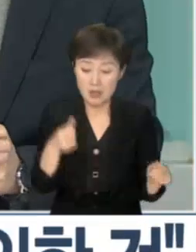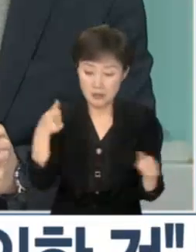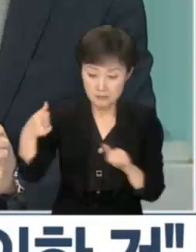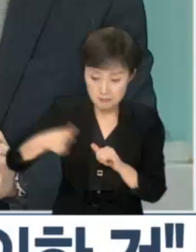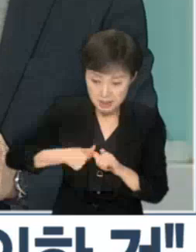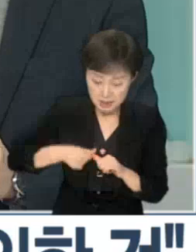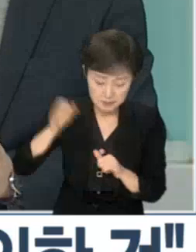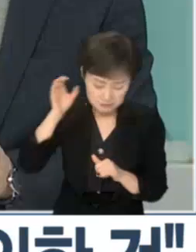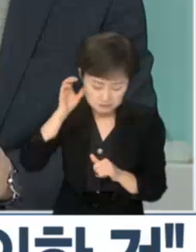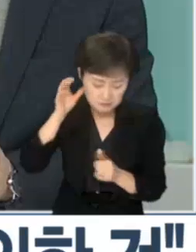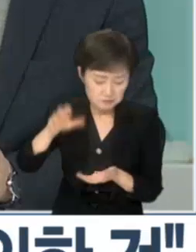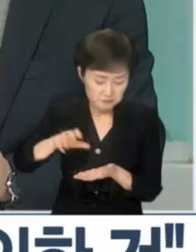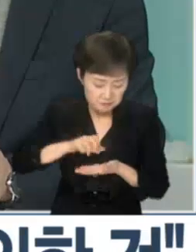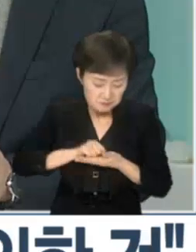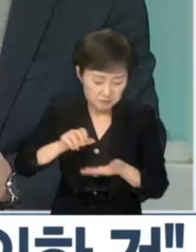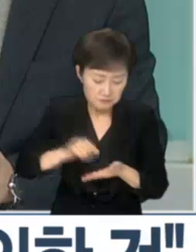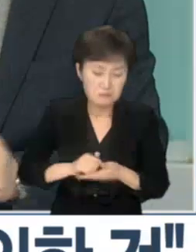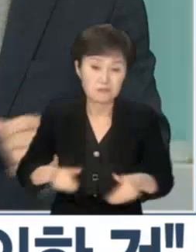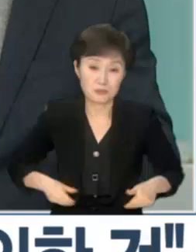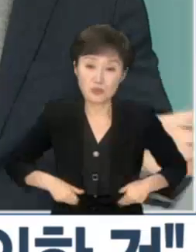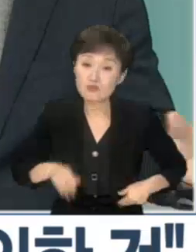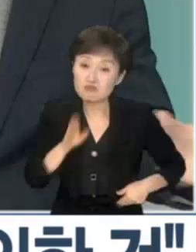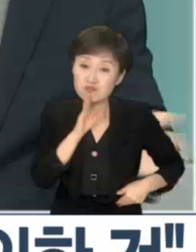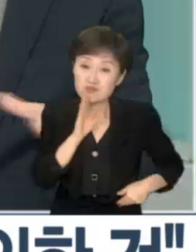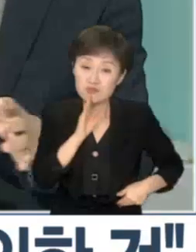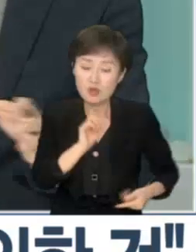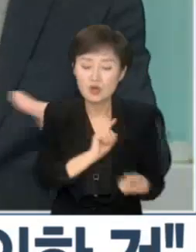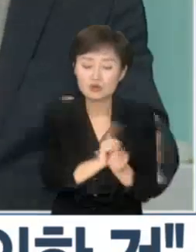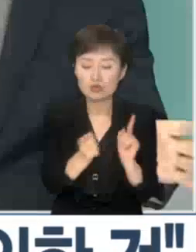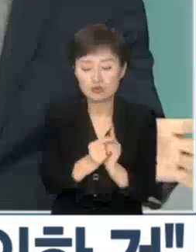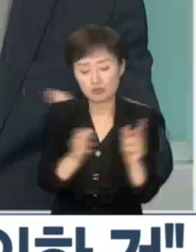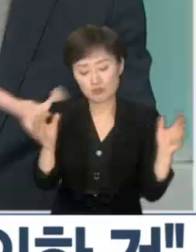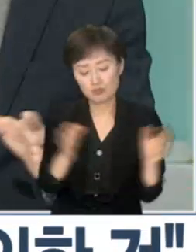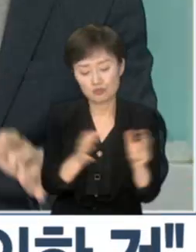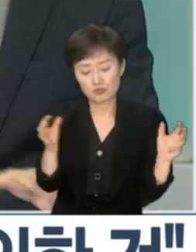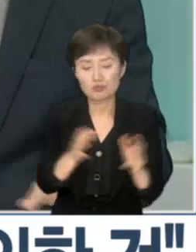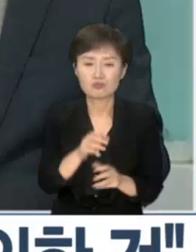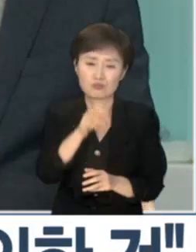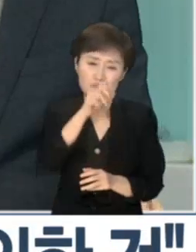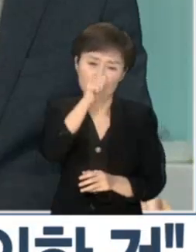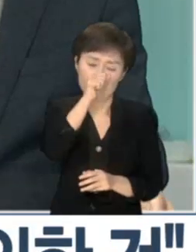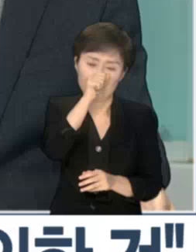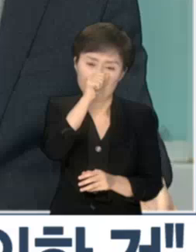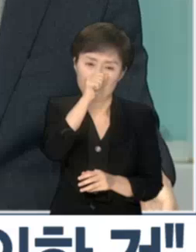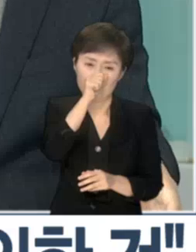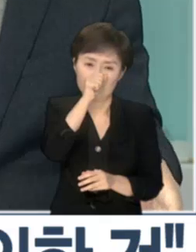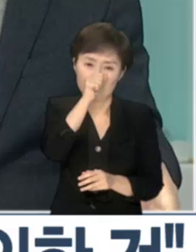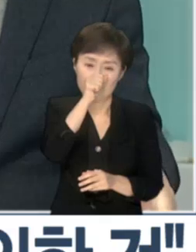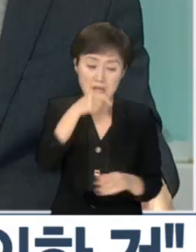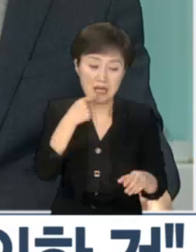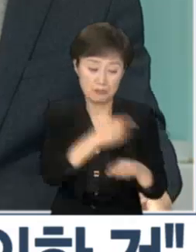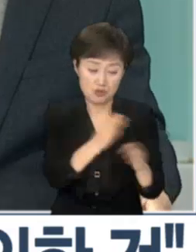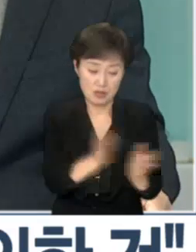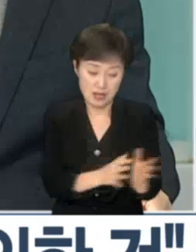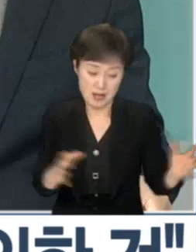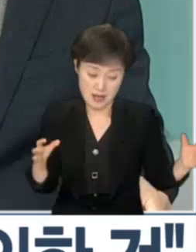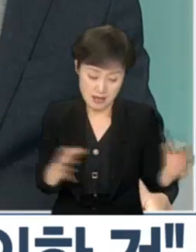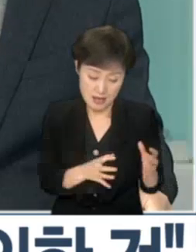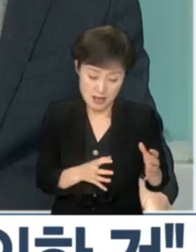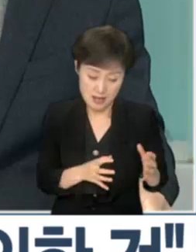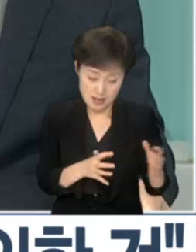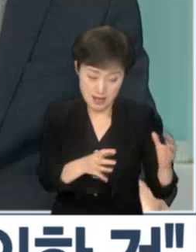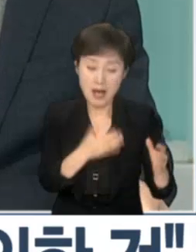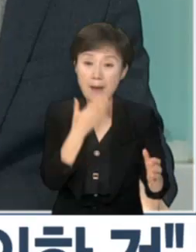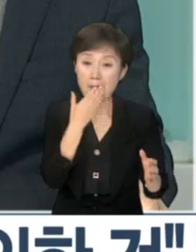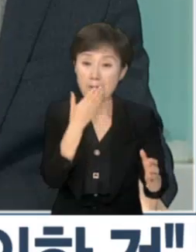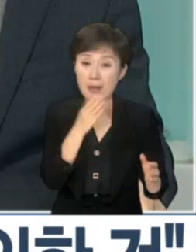들어가지고 수용할 수 있는 것들을 수용하고 이렇게 통합적인 행보들을 보였을 때 우리 민주당이 하나로 돼서 이제 총선에서 승리할 수 있다라는